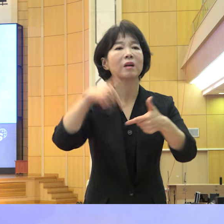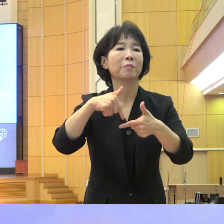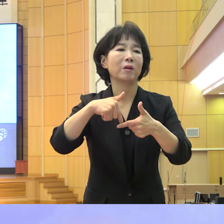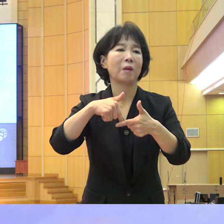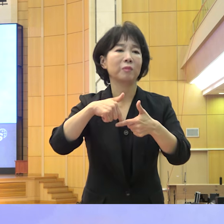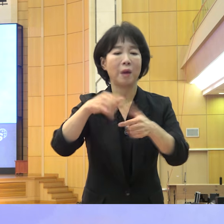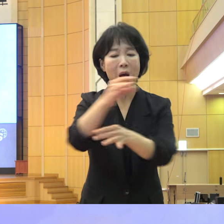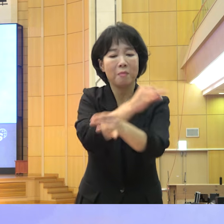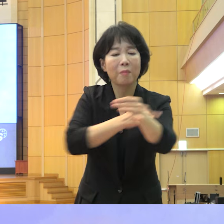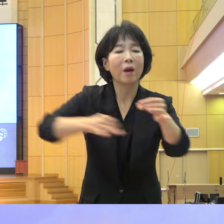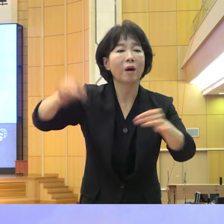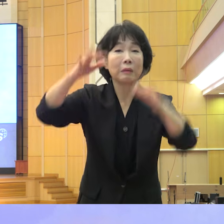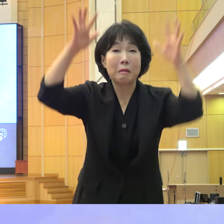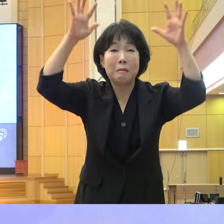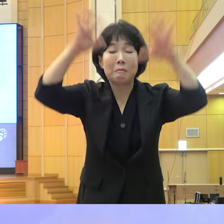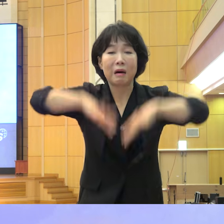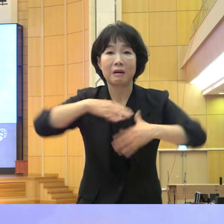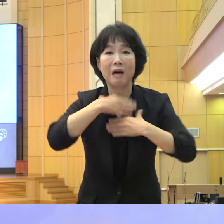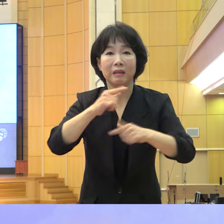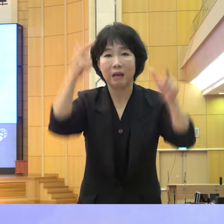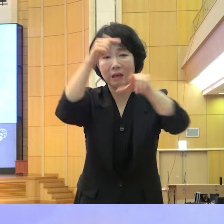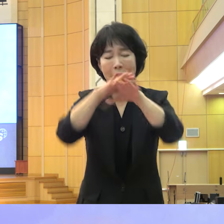그냥 결과로